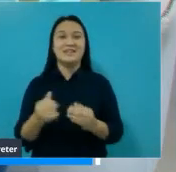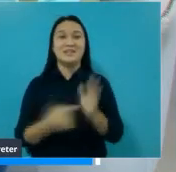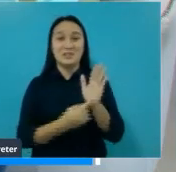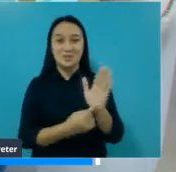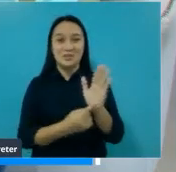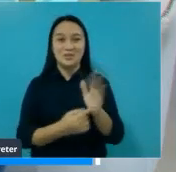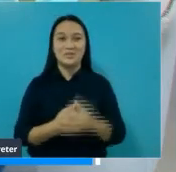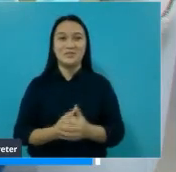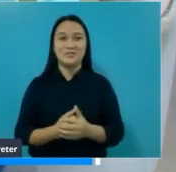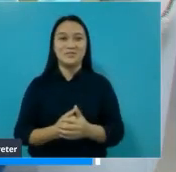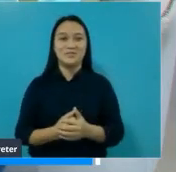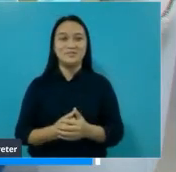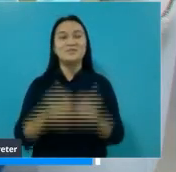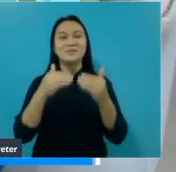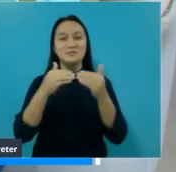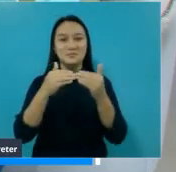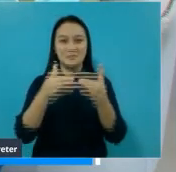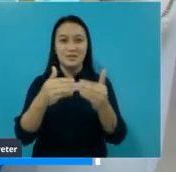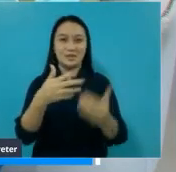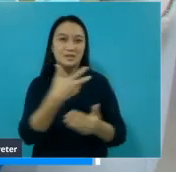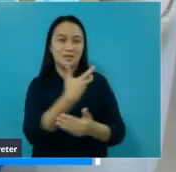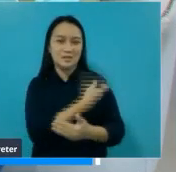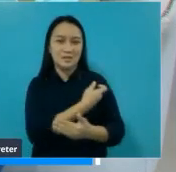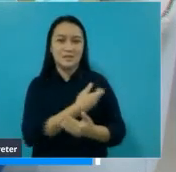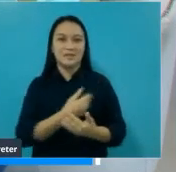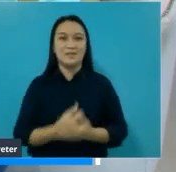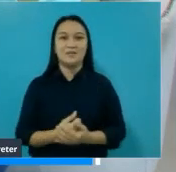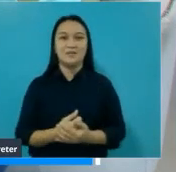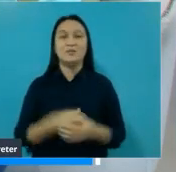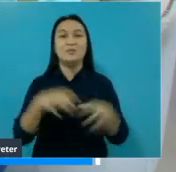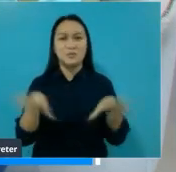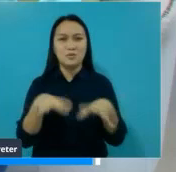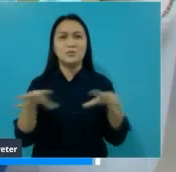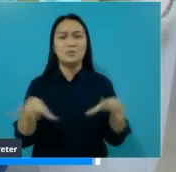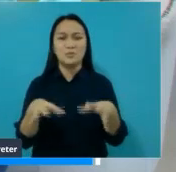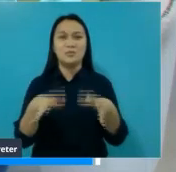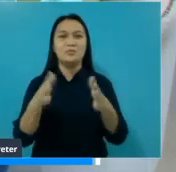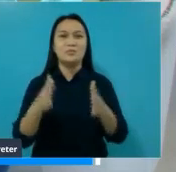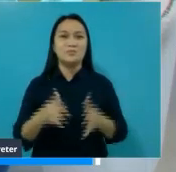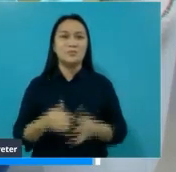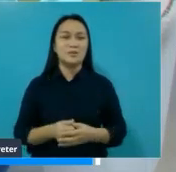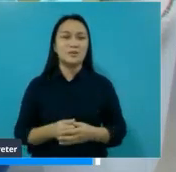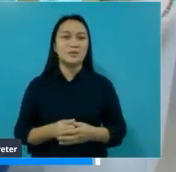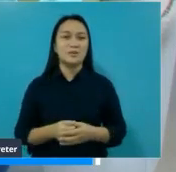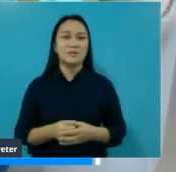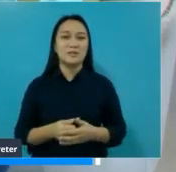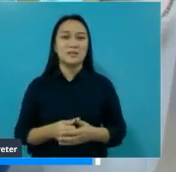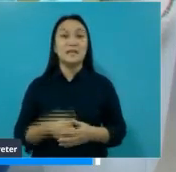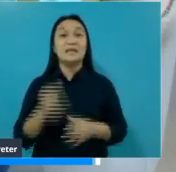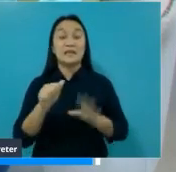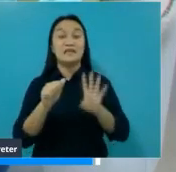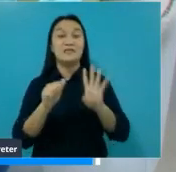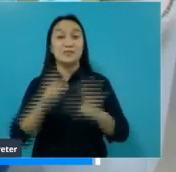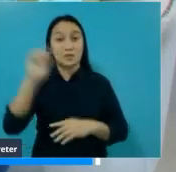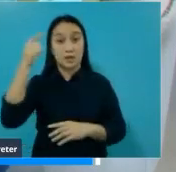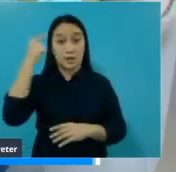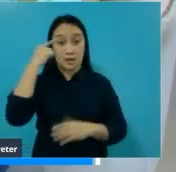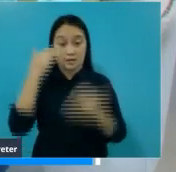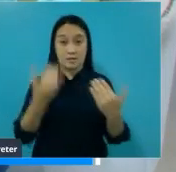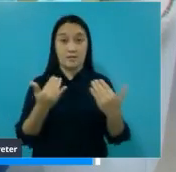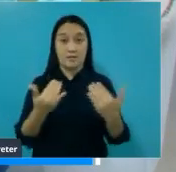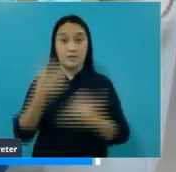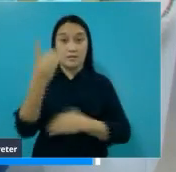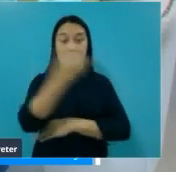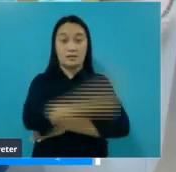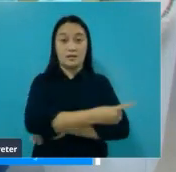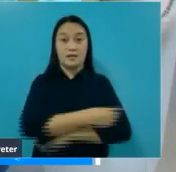Nagpapatuloy ang pagbabakuna para sa mga essential workers o yung mga nasa A4 priority group ng gobyerno. At ngayong araw ay day 1 ng Quezon City